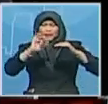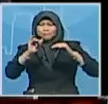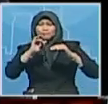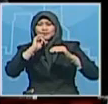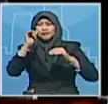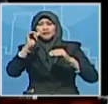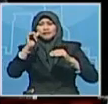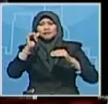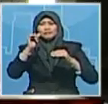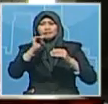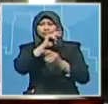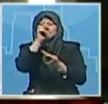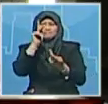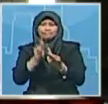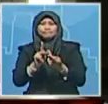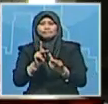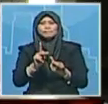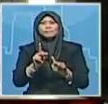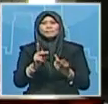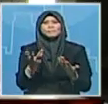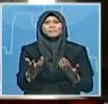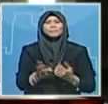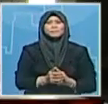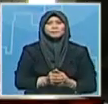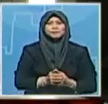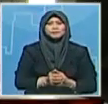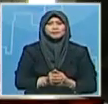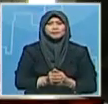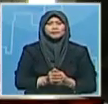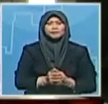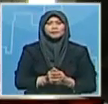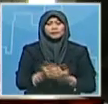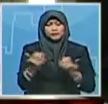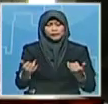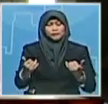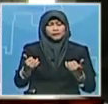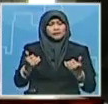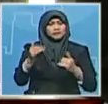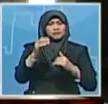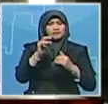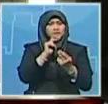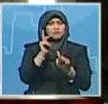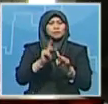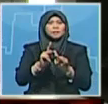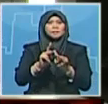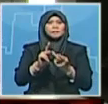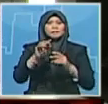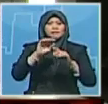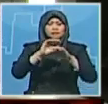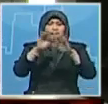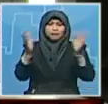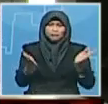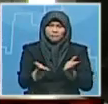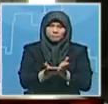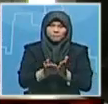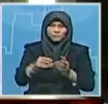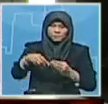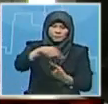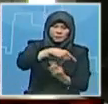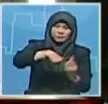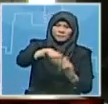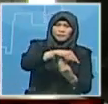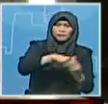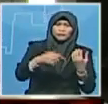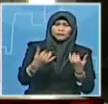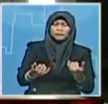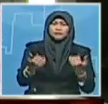Kita tak nak berlaku perkara itu. Yang kedua ialah kemampanan alam sekitar. Sebab kalau kita tak jaga alam sekitar, berlakulah